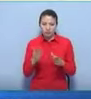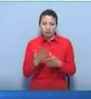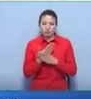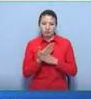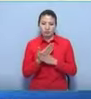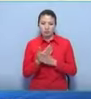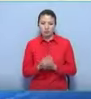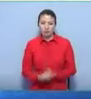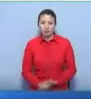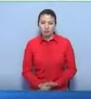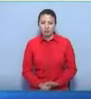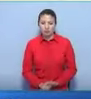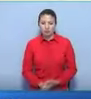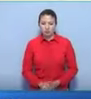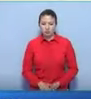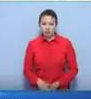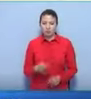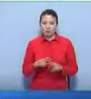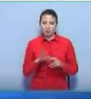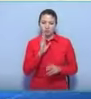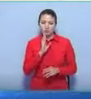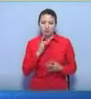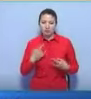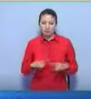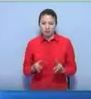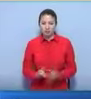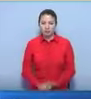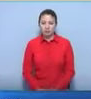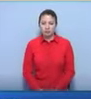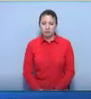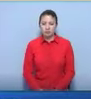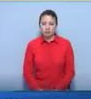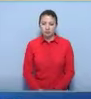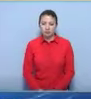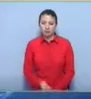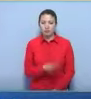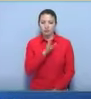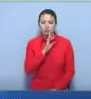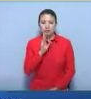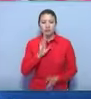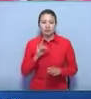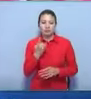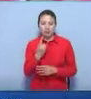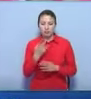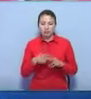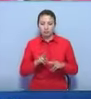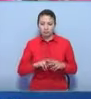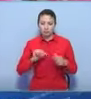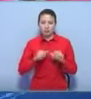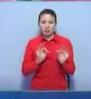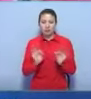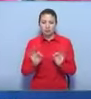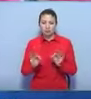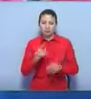алды. Сол аман-есен осы қызды дүниеге алып келдік. Ана мен баланың жағдайы қазір тұрақты,